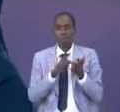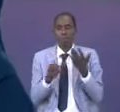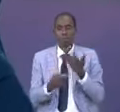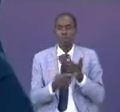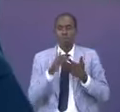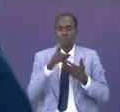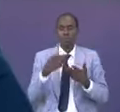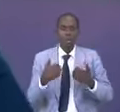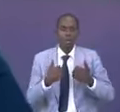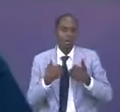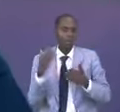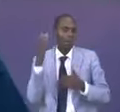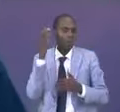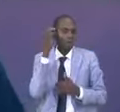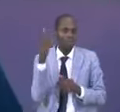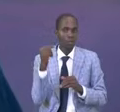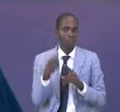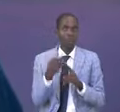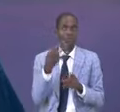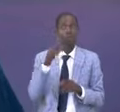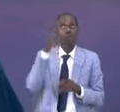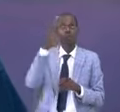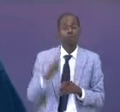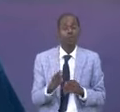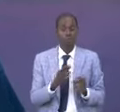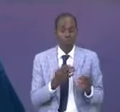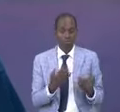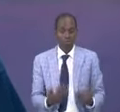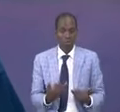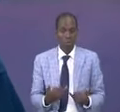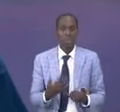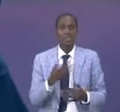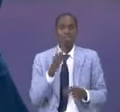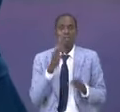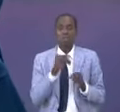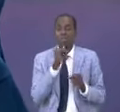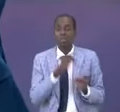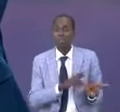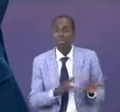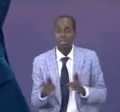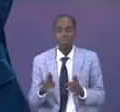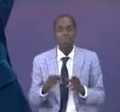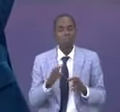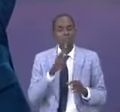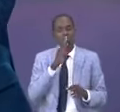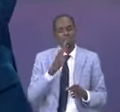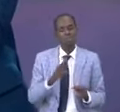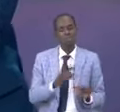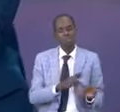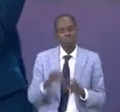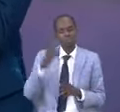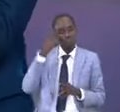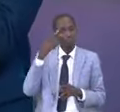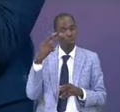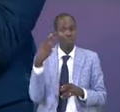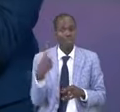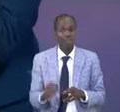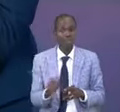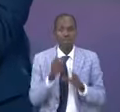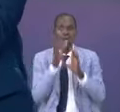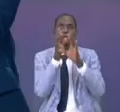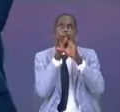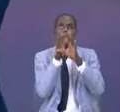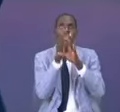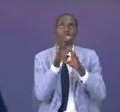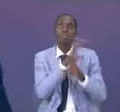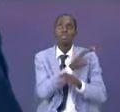pour le retour du Seigneur ce serait trop tard alors préparer vous car la trompette pas sonnait bien tôt deuxième élément